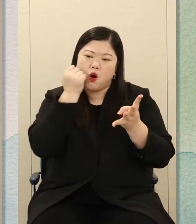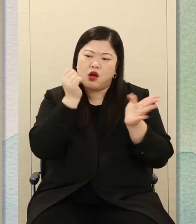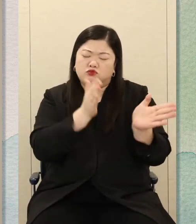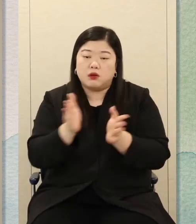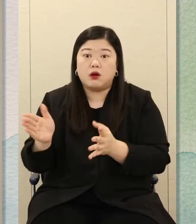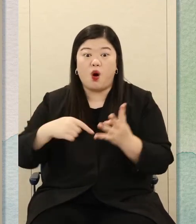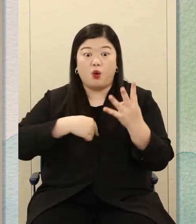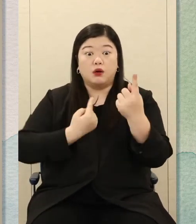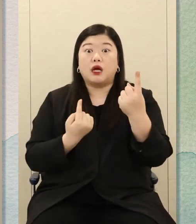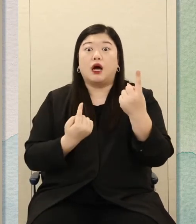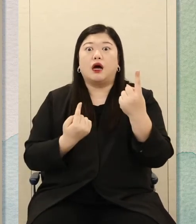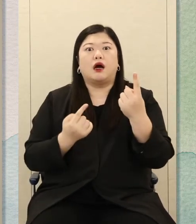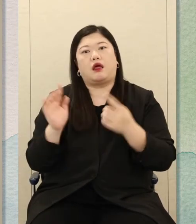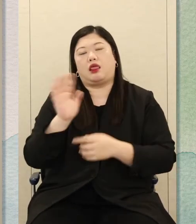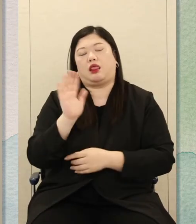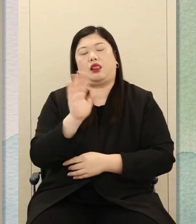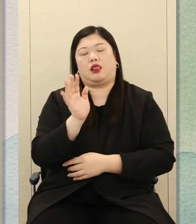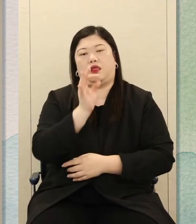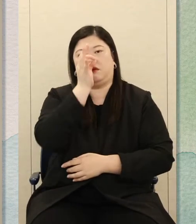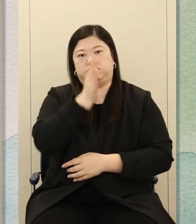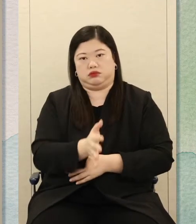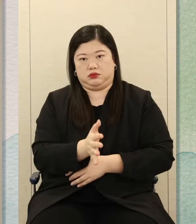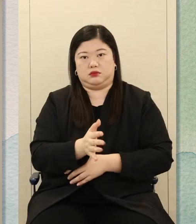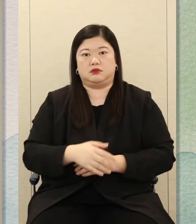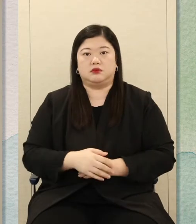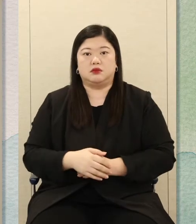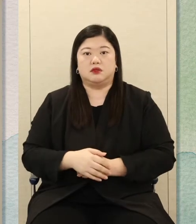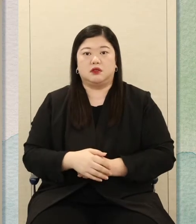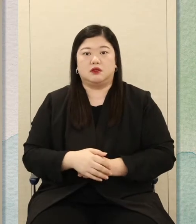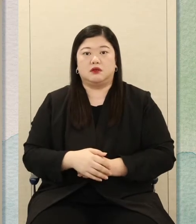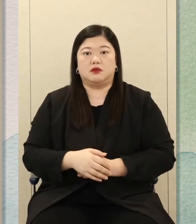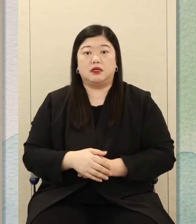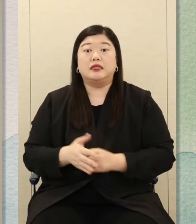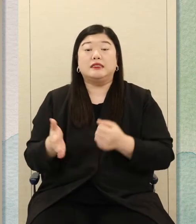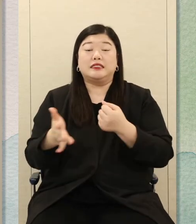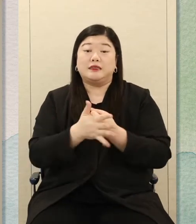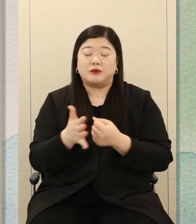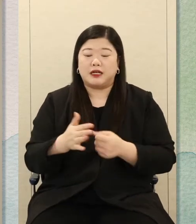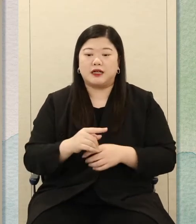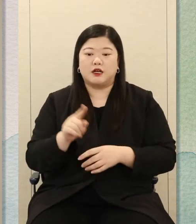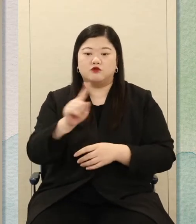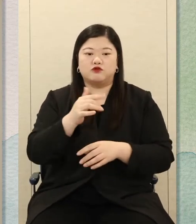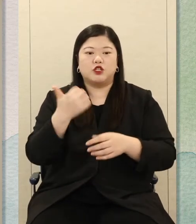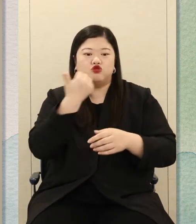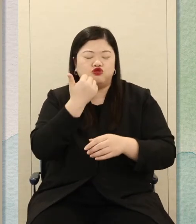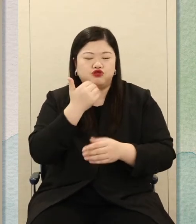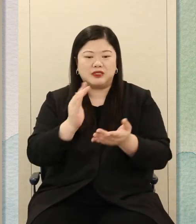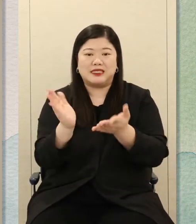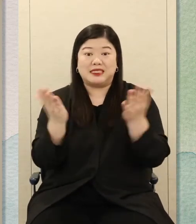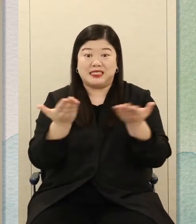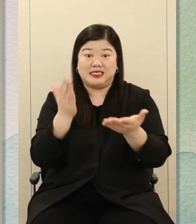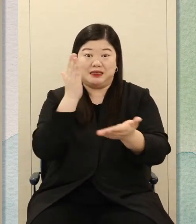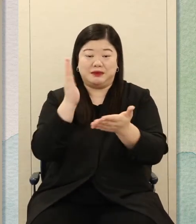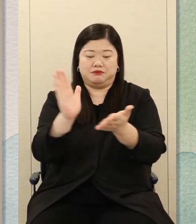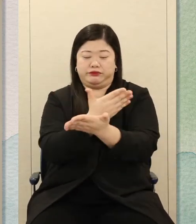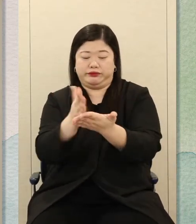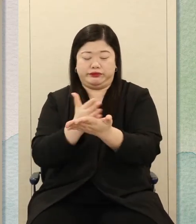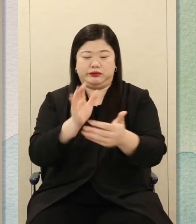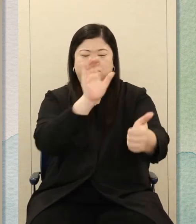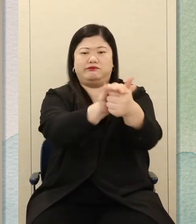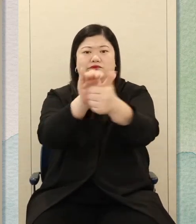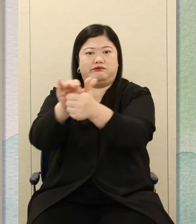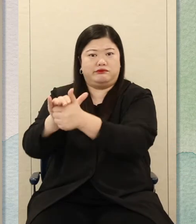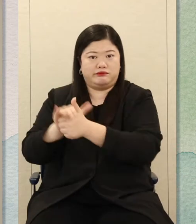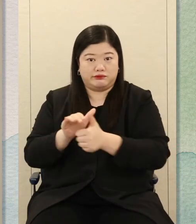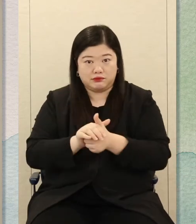아주 힘들어요. 그리고 잘 됐다 해도 그분이 만약에 이사 가요. 그럼 이제 모임이 공중분해되는 거죠. 예, 그렇게 안 되려면 어떻게